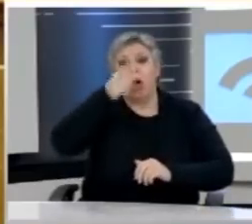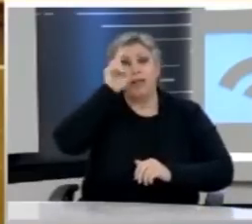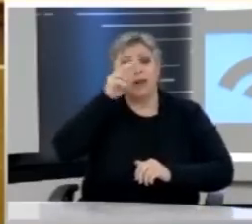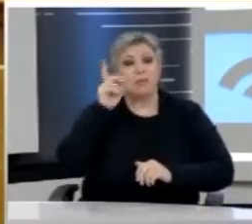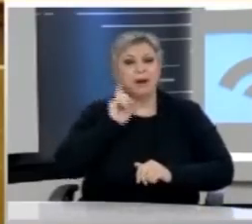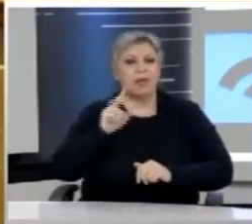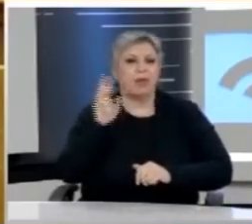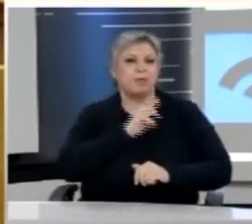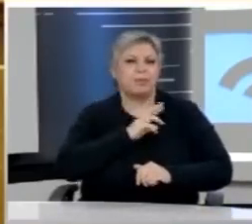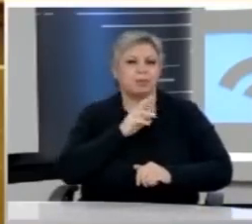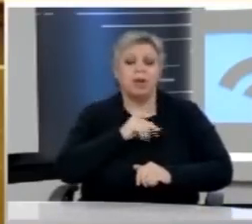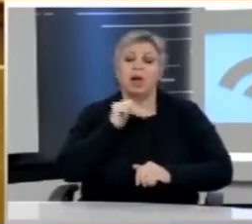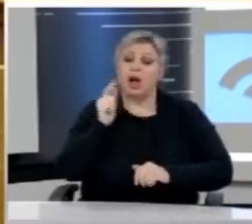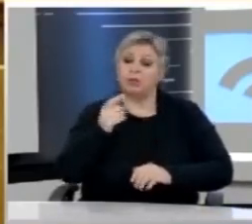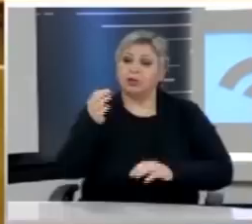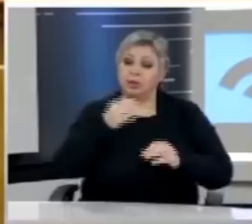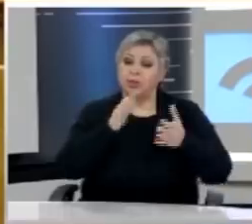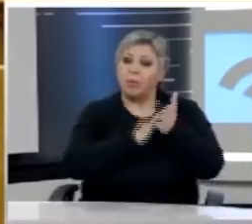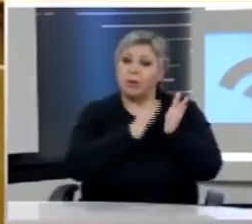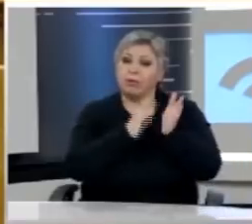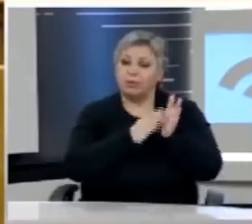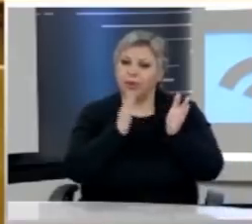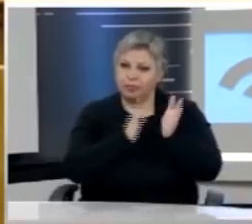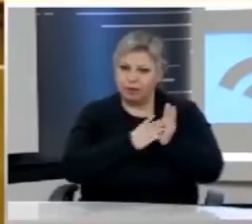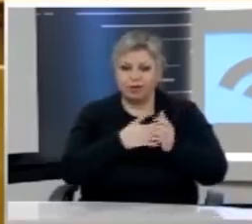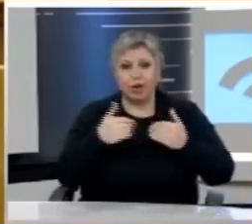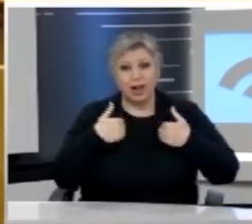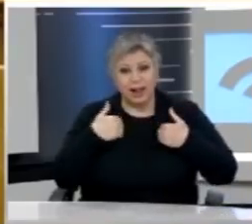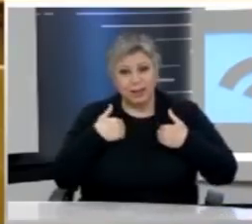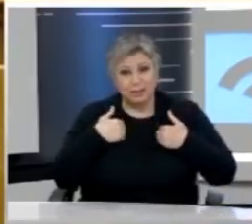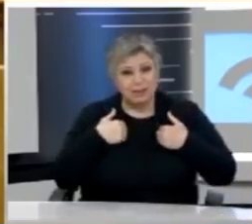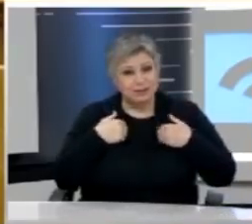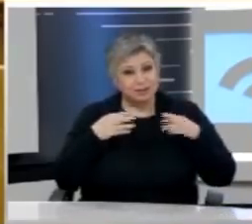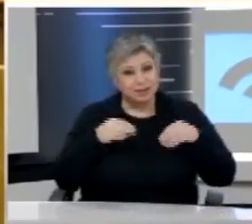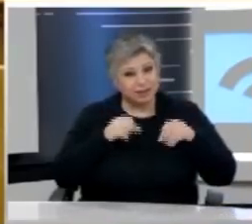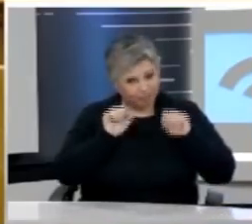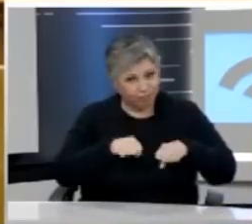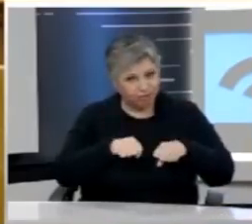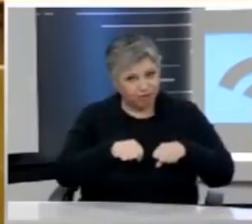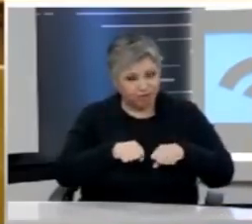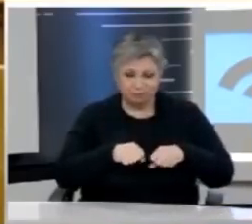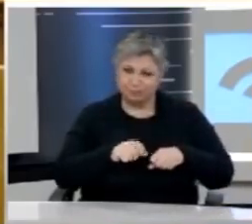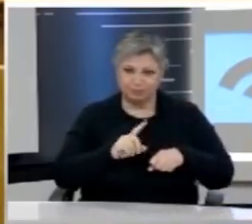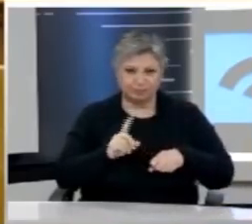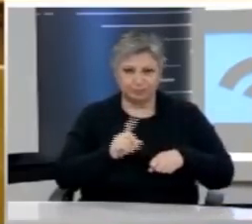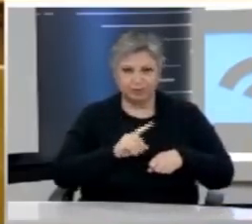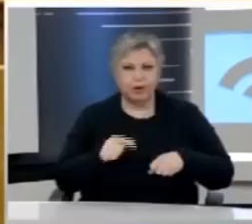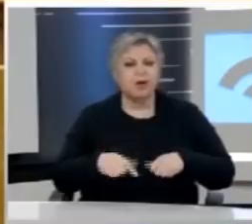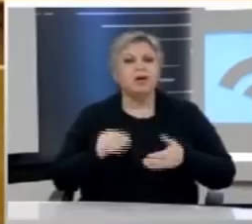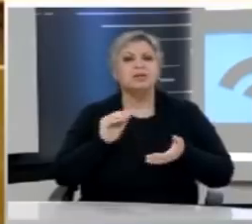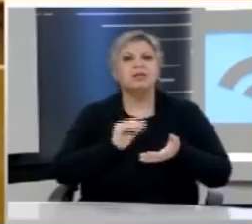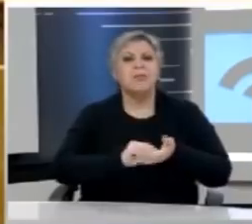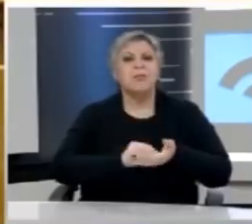Αθήνα. Καταψηφίζουμε την κυβέρνηση η οποία καλεί σε συστράτευση με την